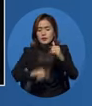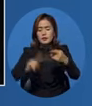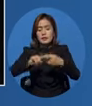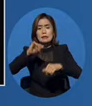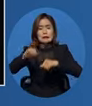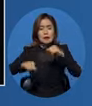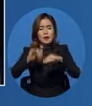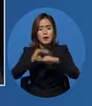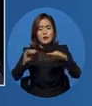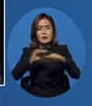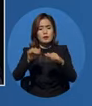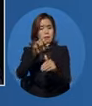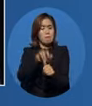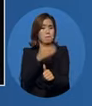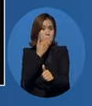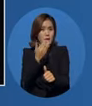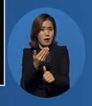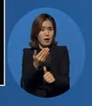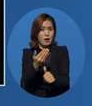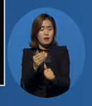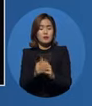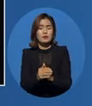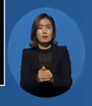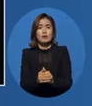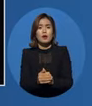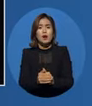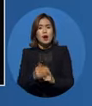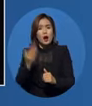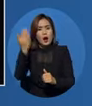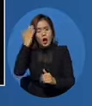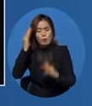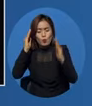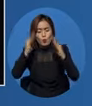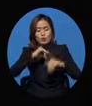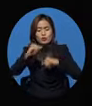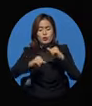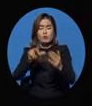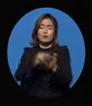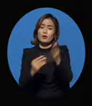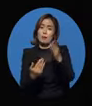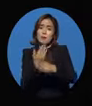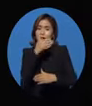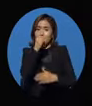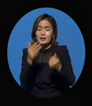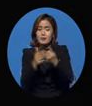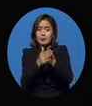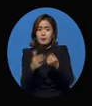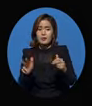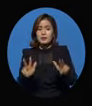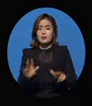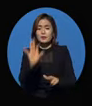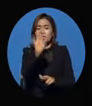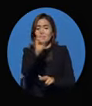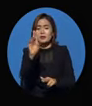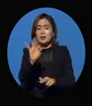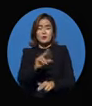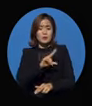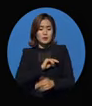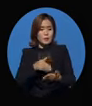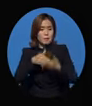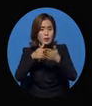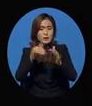희석 접근이 제안될 수 있다는게 제 항문에 자기 문제가 발생할 수가 있습니다 그래서 서는 양양 자원 이미 셋이 한 역사이고